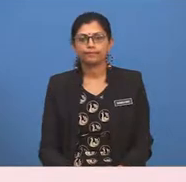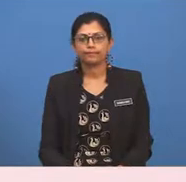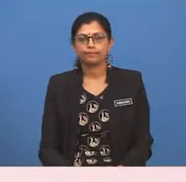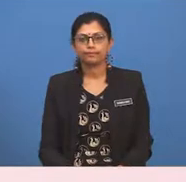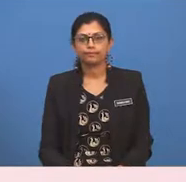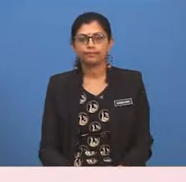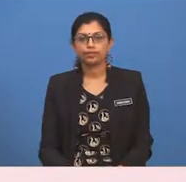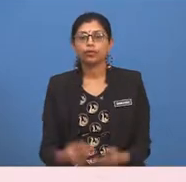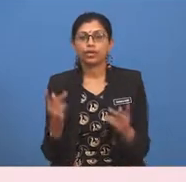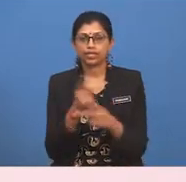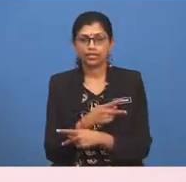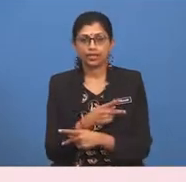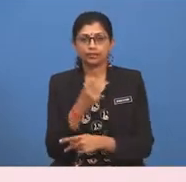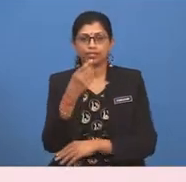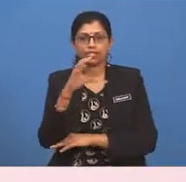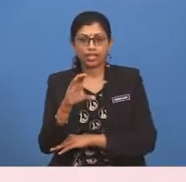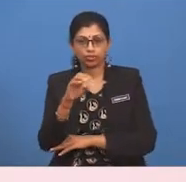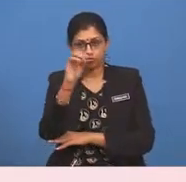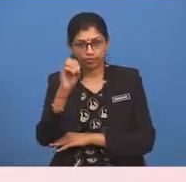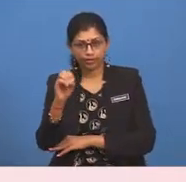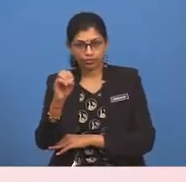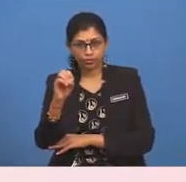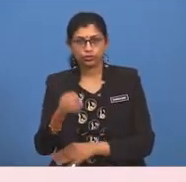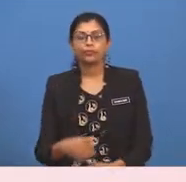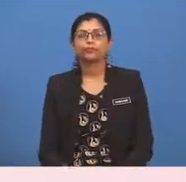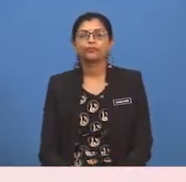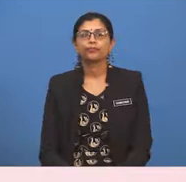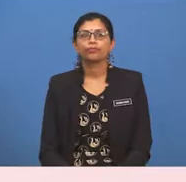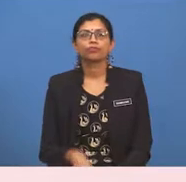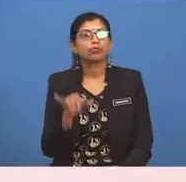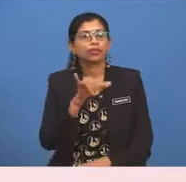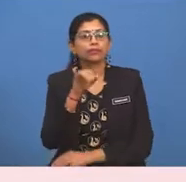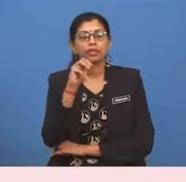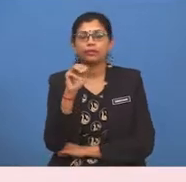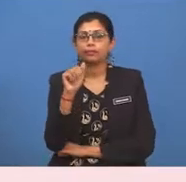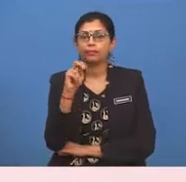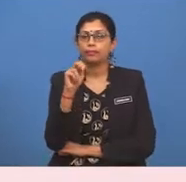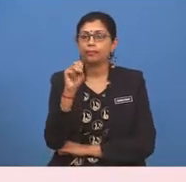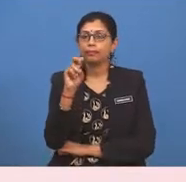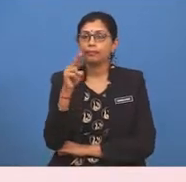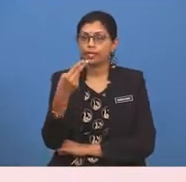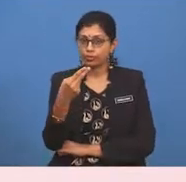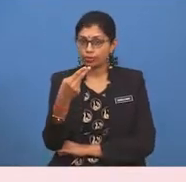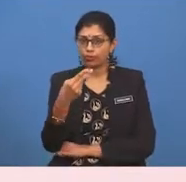17 per 5 darabkan dengan 100%.